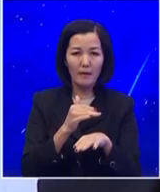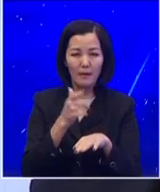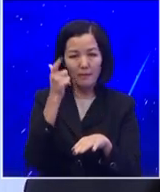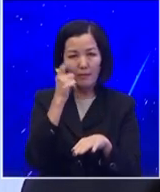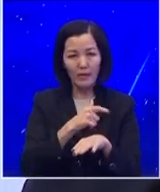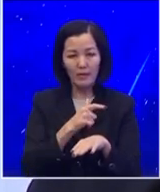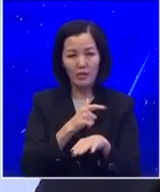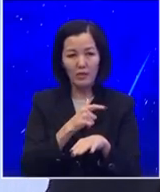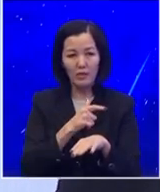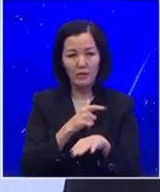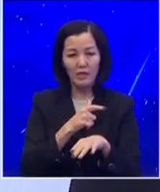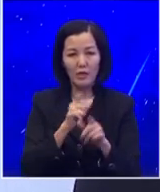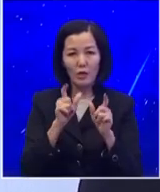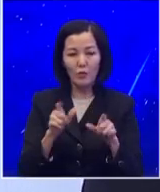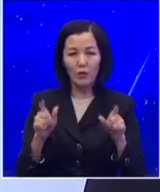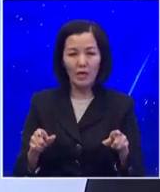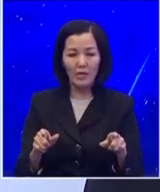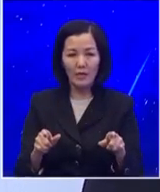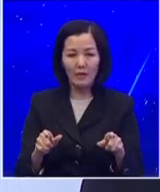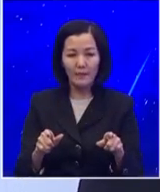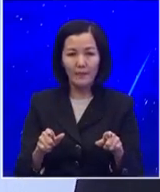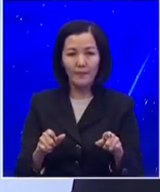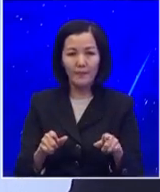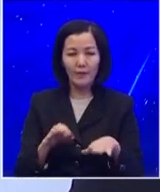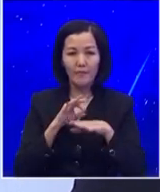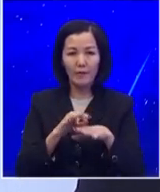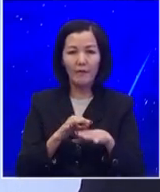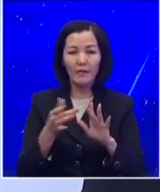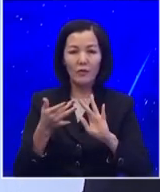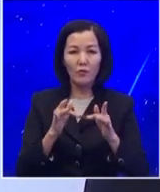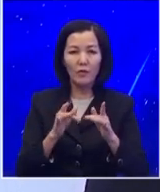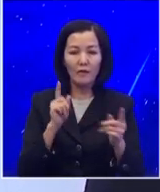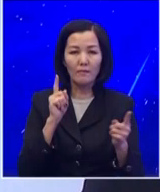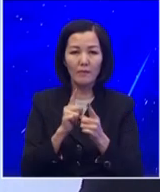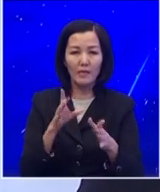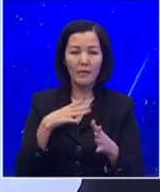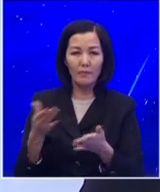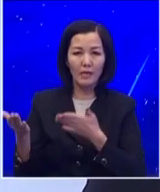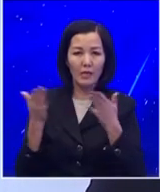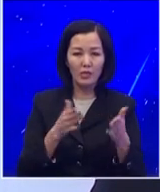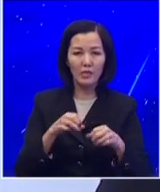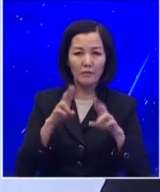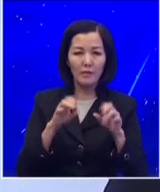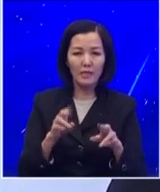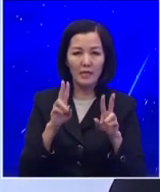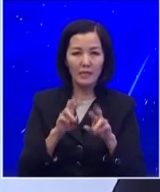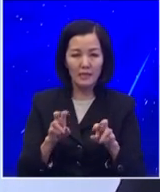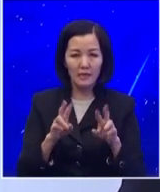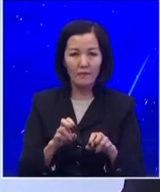противодействия коррупции. В рамках для проведения онлайн-семинаров встреч были приглашены специалисты